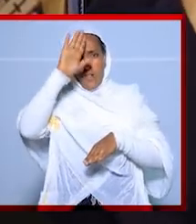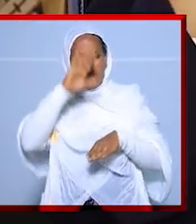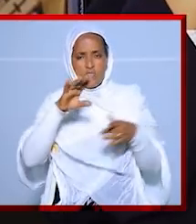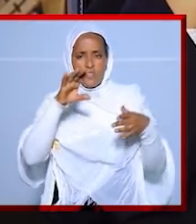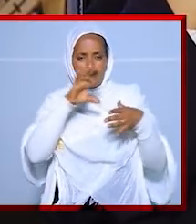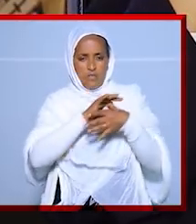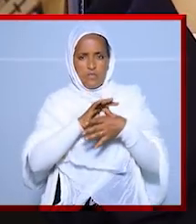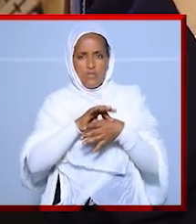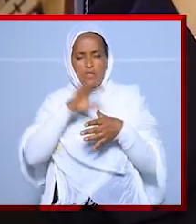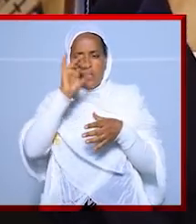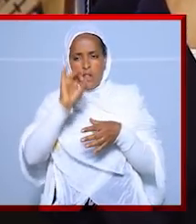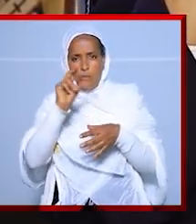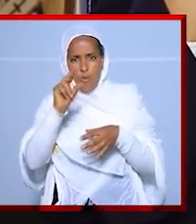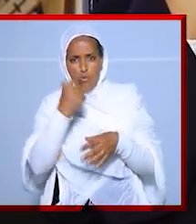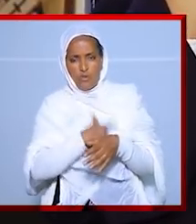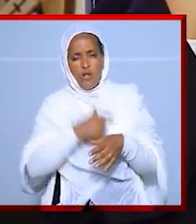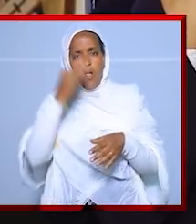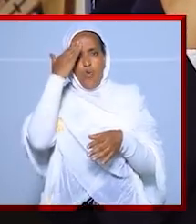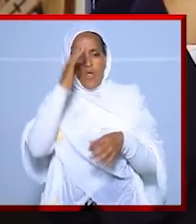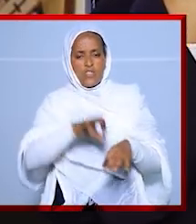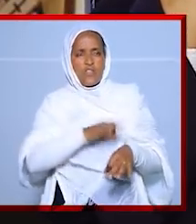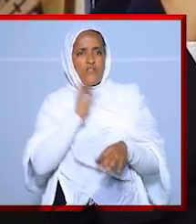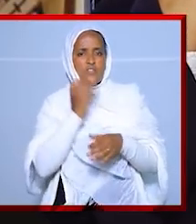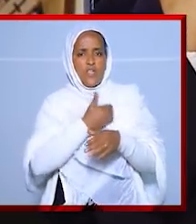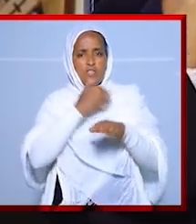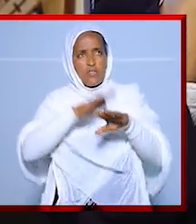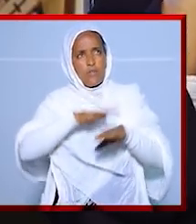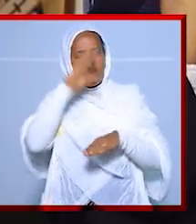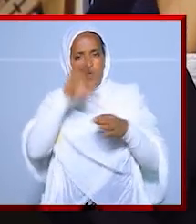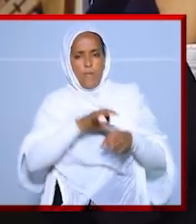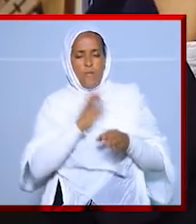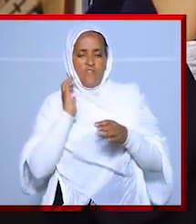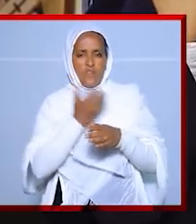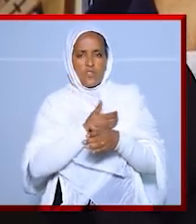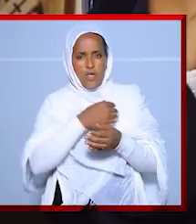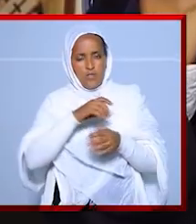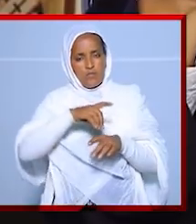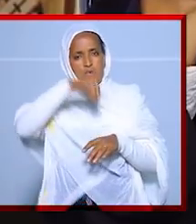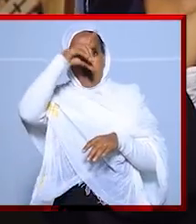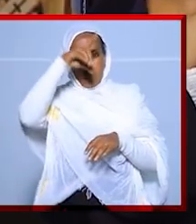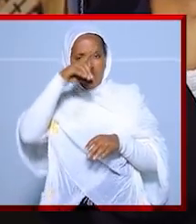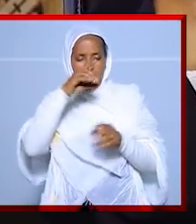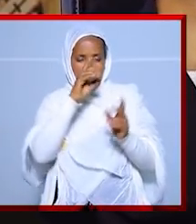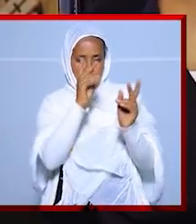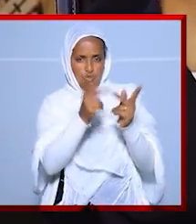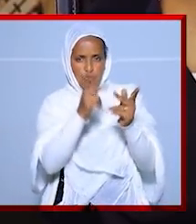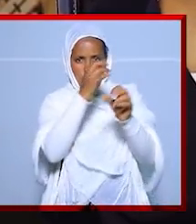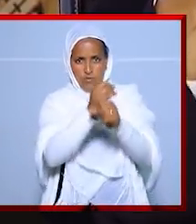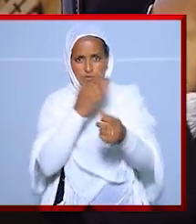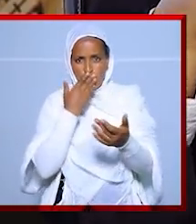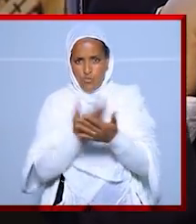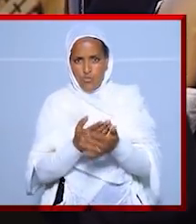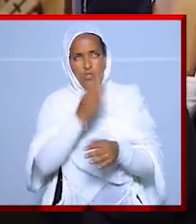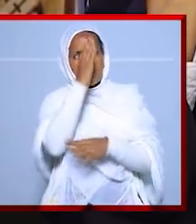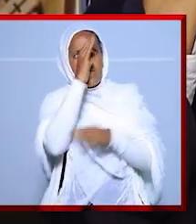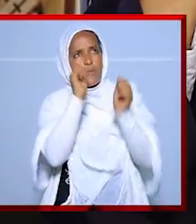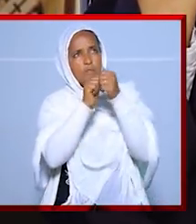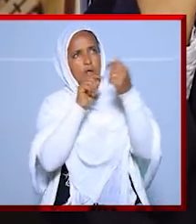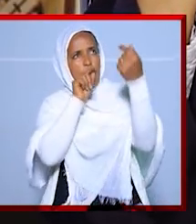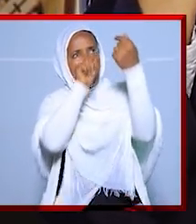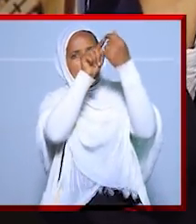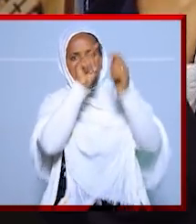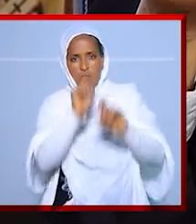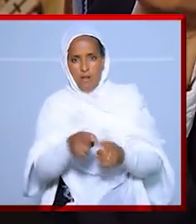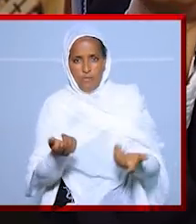ይልቅ ከለባዊት ከአዋቂት ነፍሳችን ይልቅ መንፈሳችን መግዘፍ አለበት። መንፈሳችን ከእግዚአብሔር